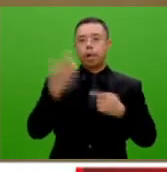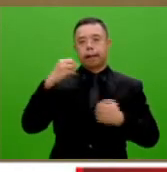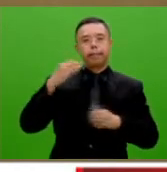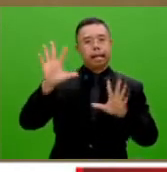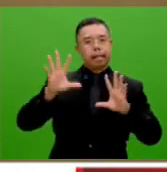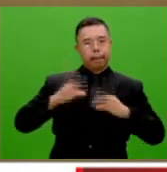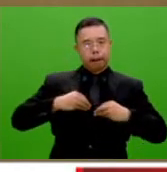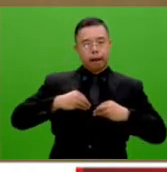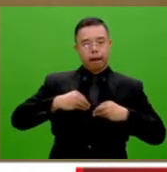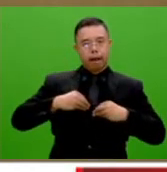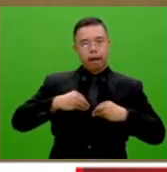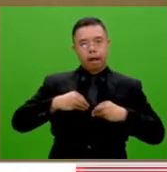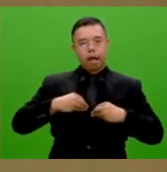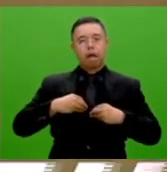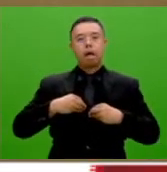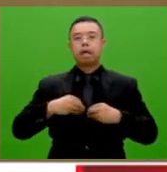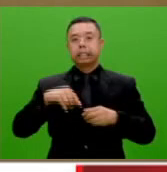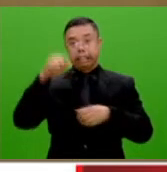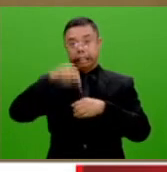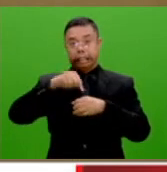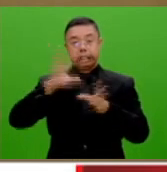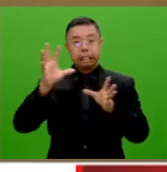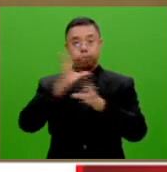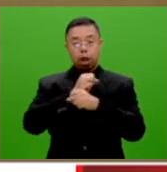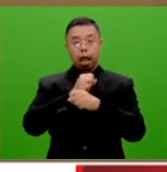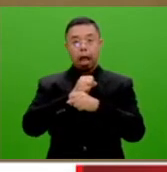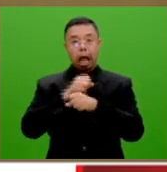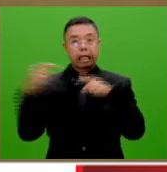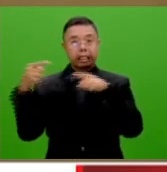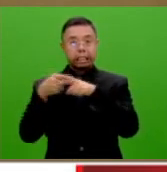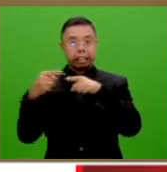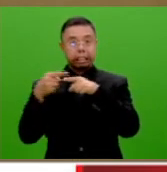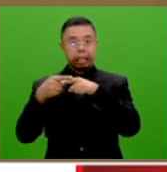tun. Pada hakikatnya, sengketa AFWO